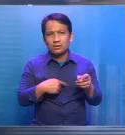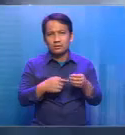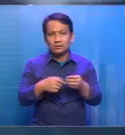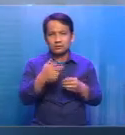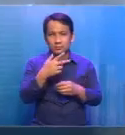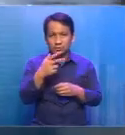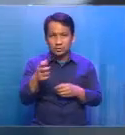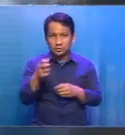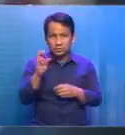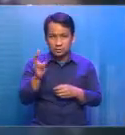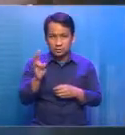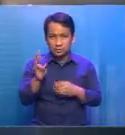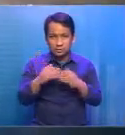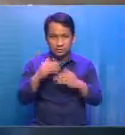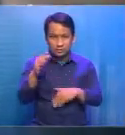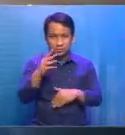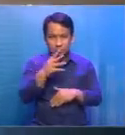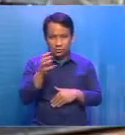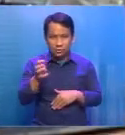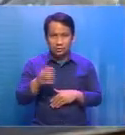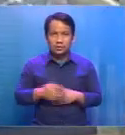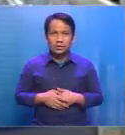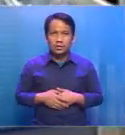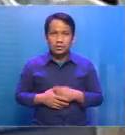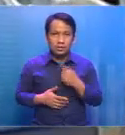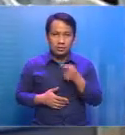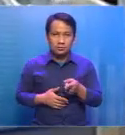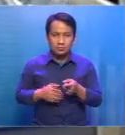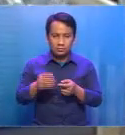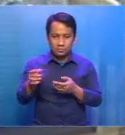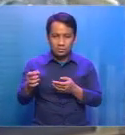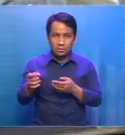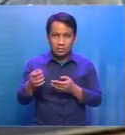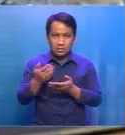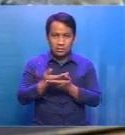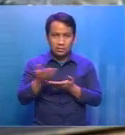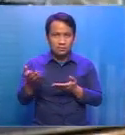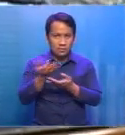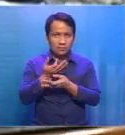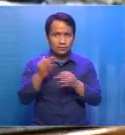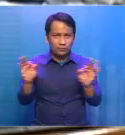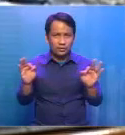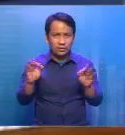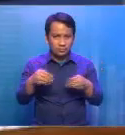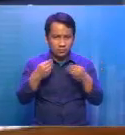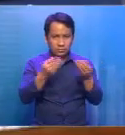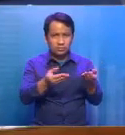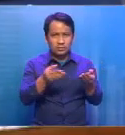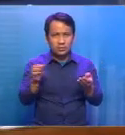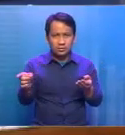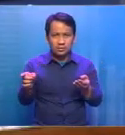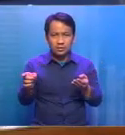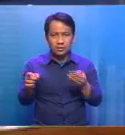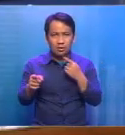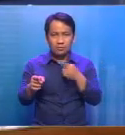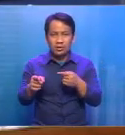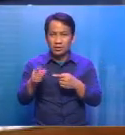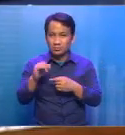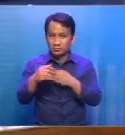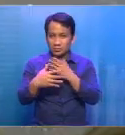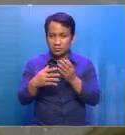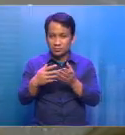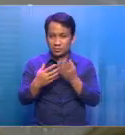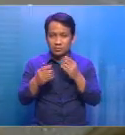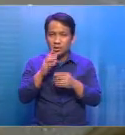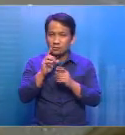halagang 370 hanggang 400 pesos. Pero ang mga gamot na ito, libre lang na ibinibigay sa mga indigent o yung mga